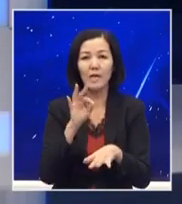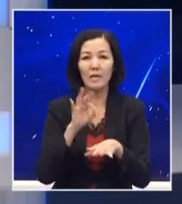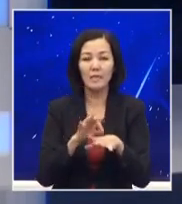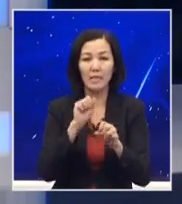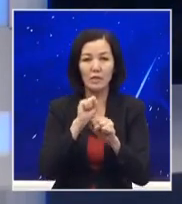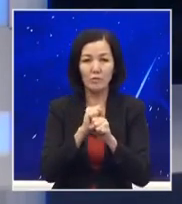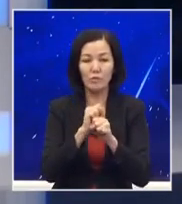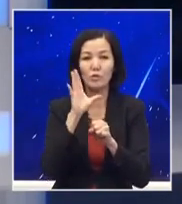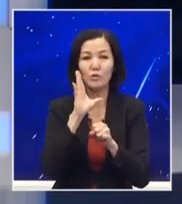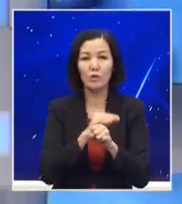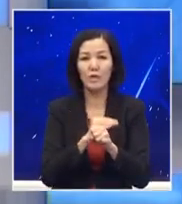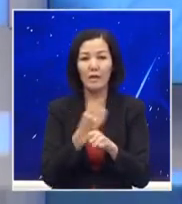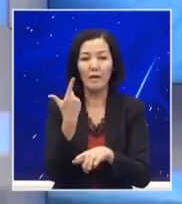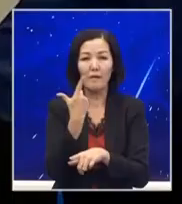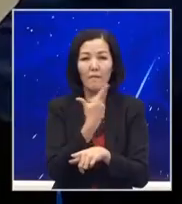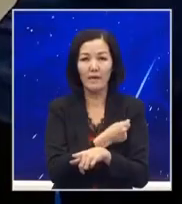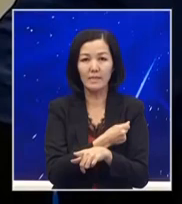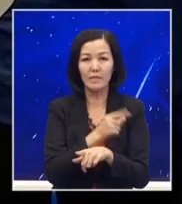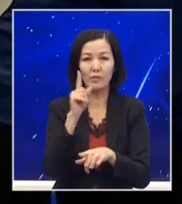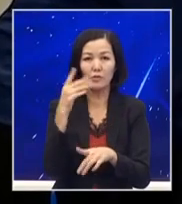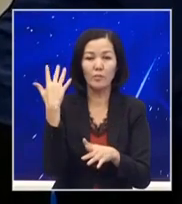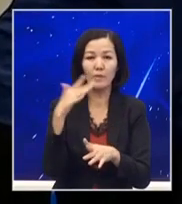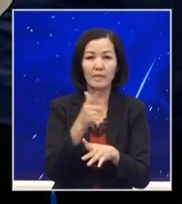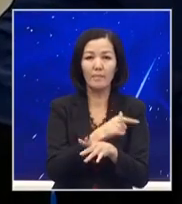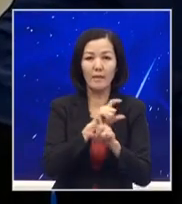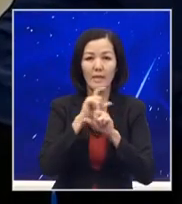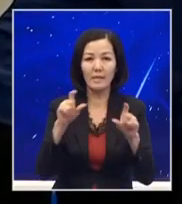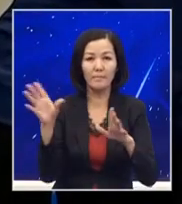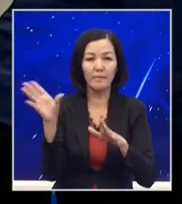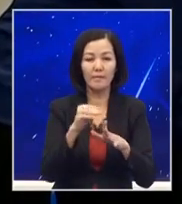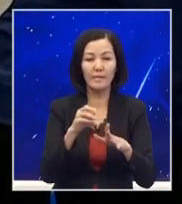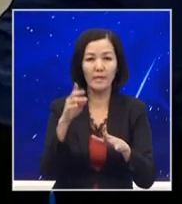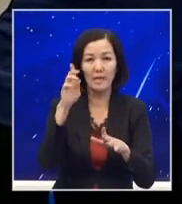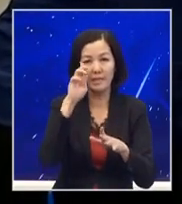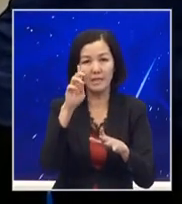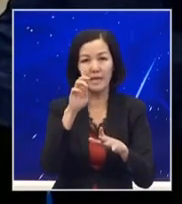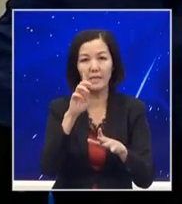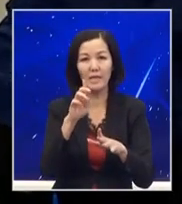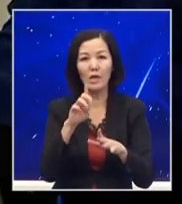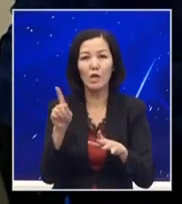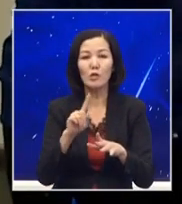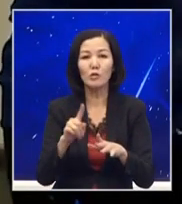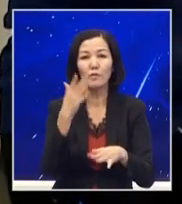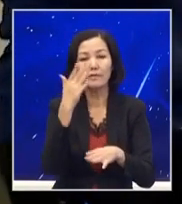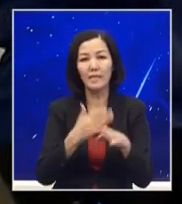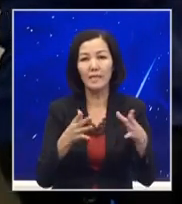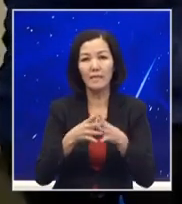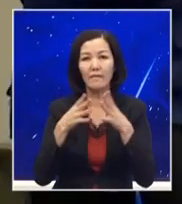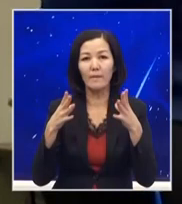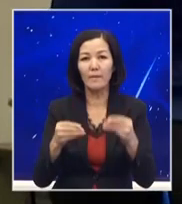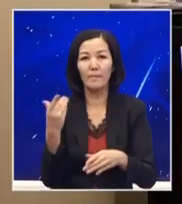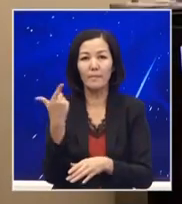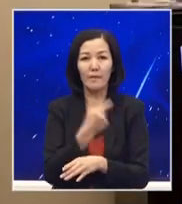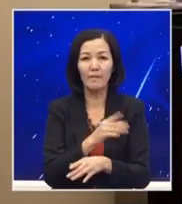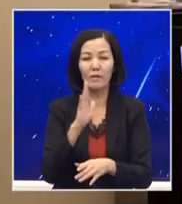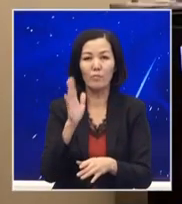заражений. Пункты вакцинации развернуты в 150 больницах по всей стране. Предполагается, что к середине весны привиты